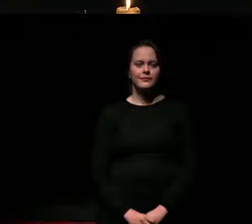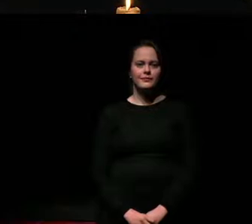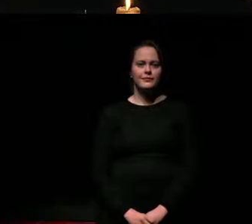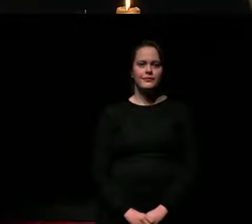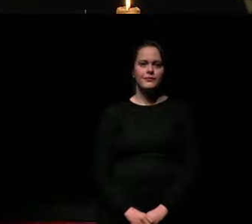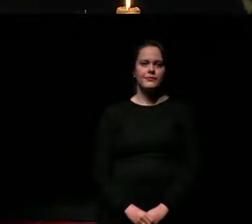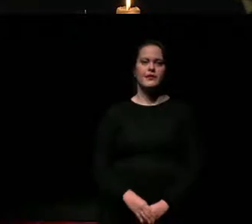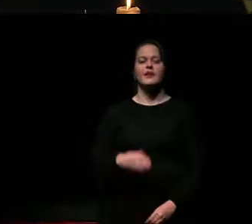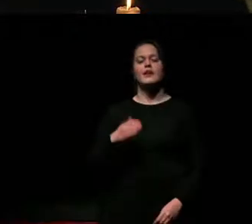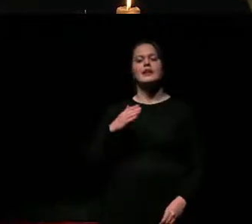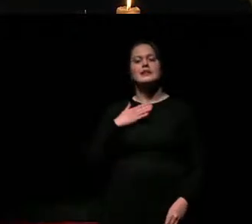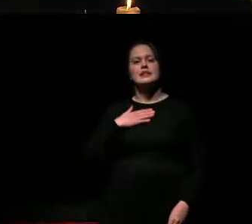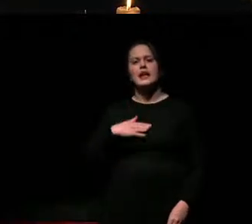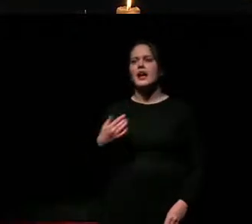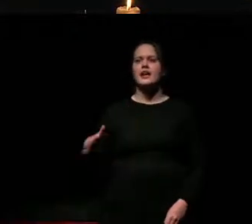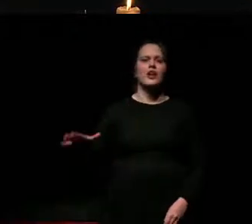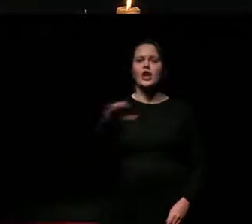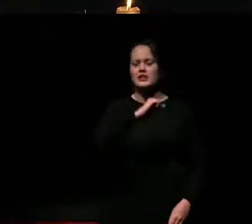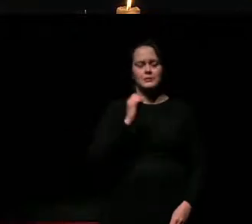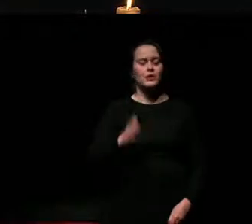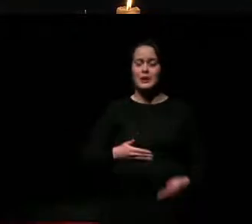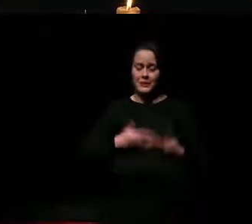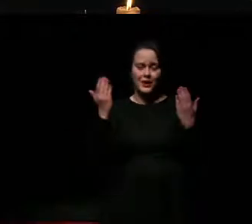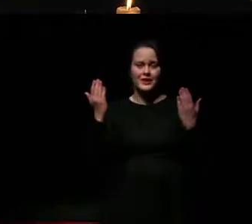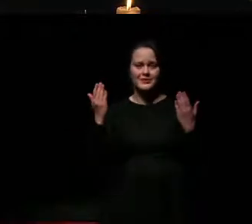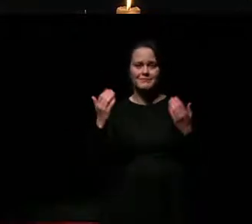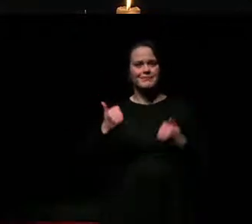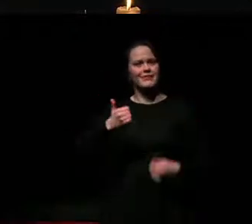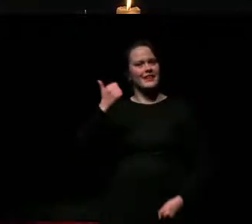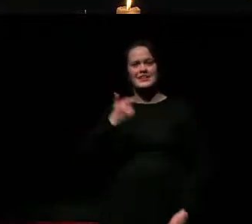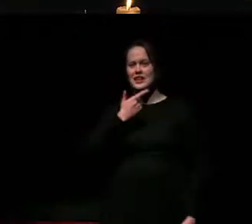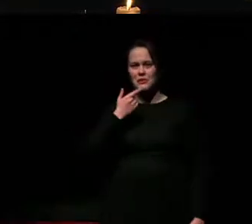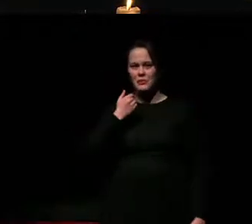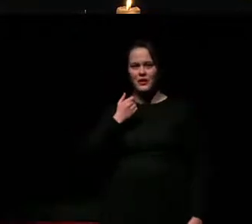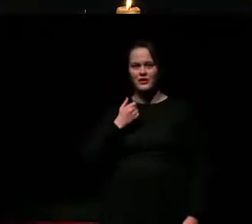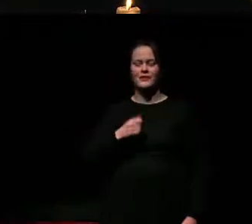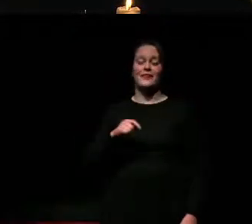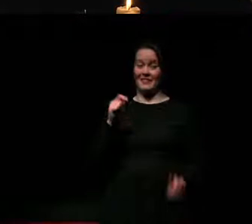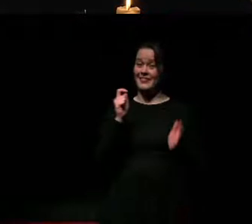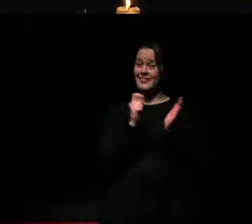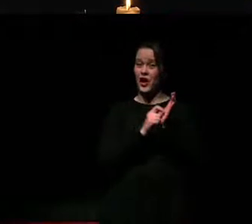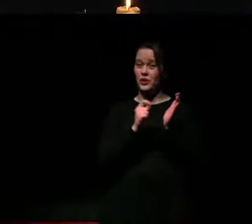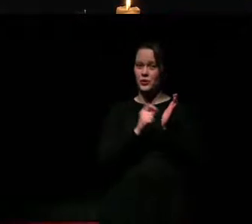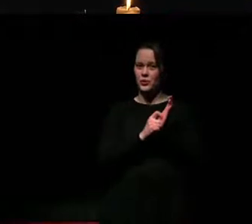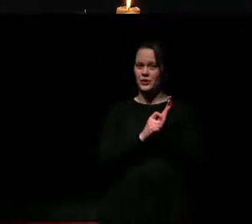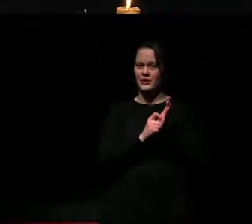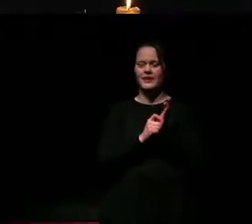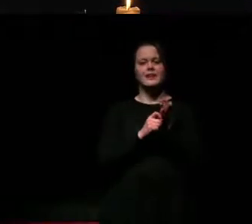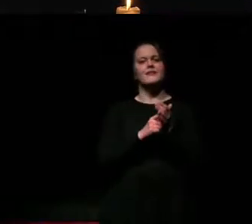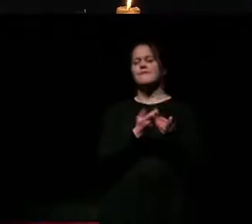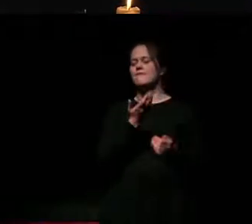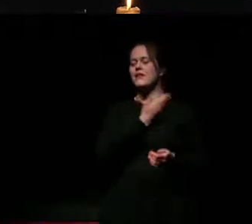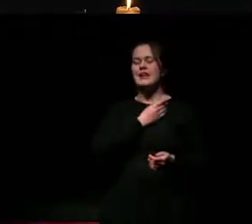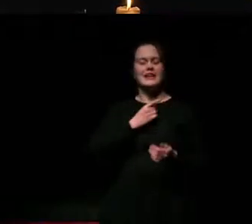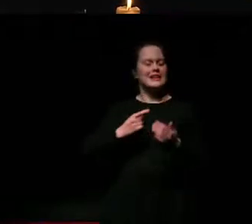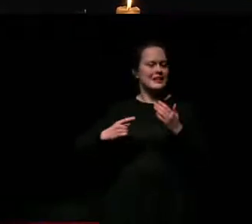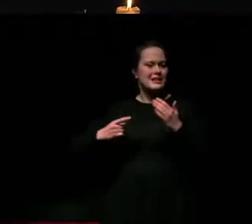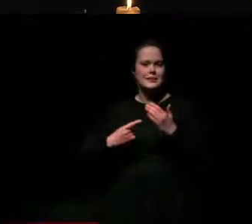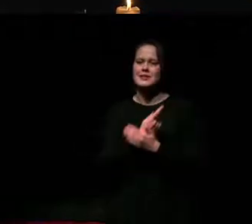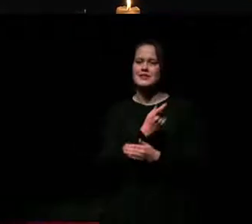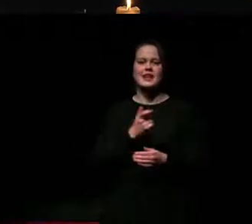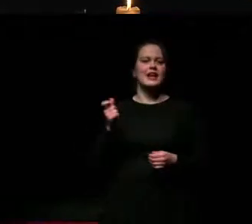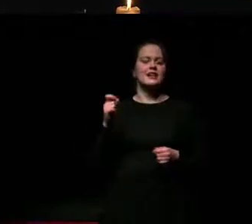Kjære alle sammen, gratulerer med dagen. 6. februar er en dato som har en helt spesiell klang her i